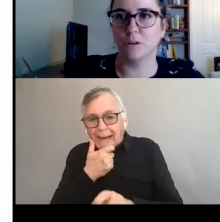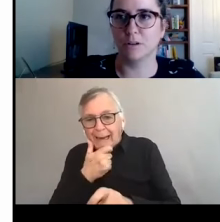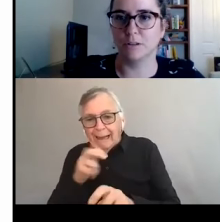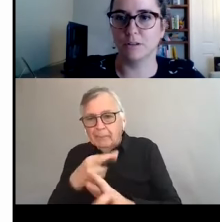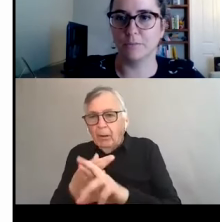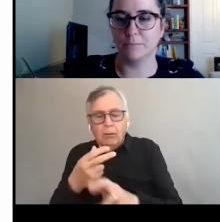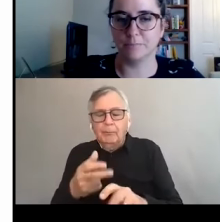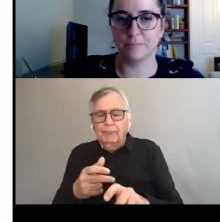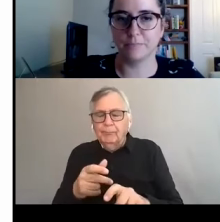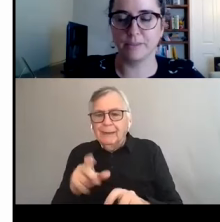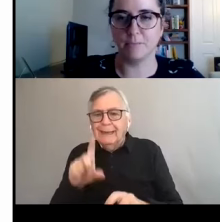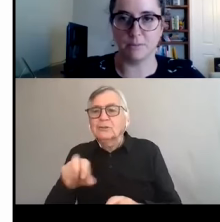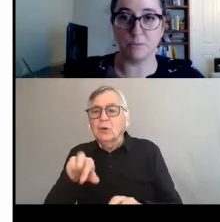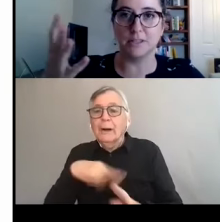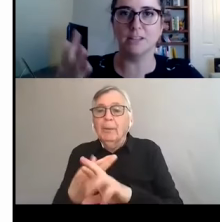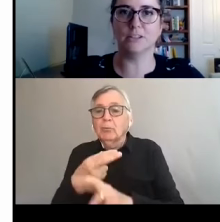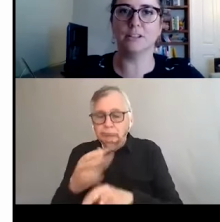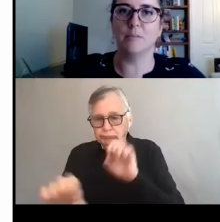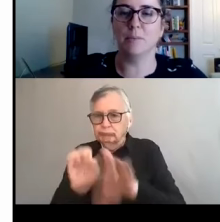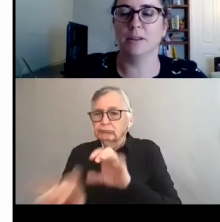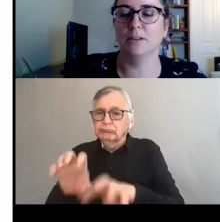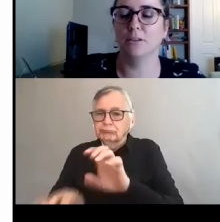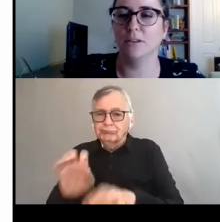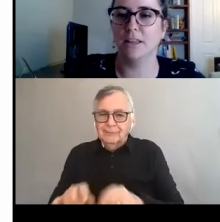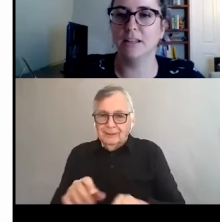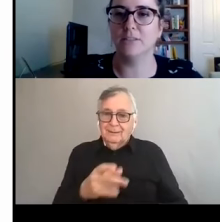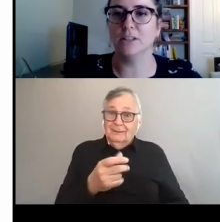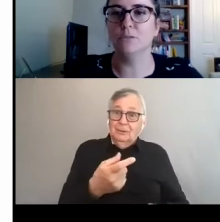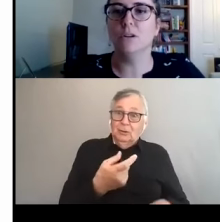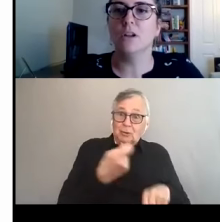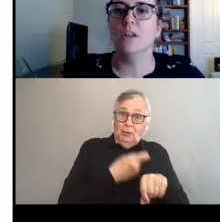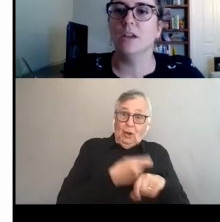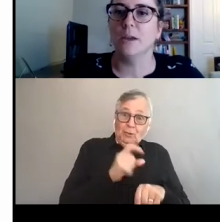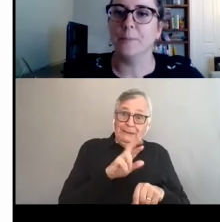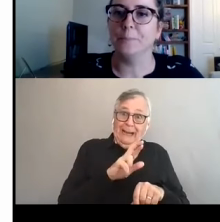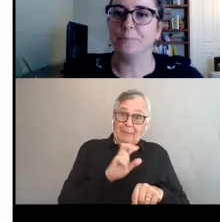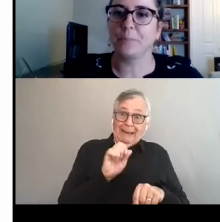pour pouvoir les poser à Dr. Tremblay pendant qu'elle est avec nous.